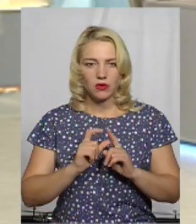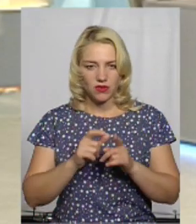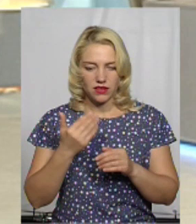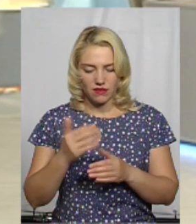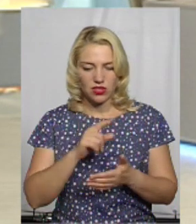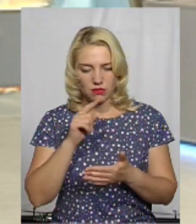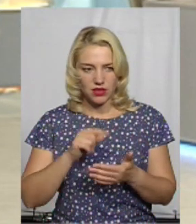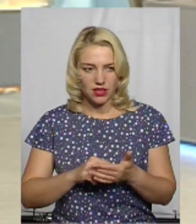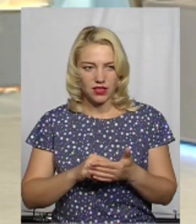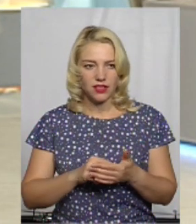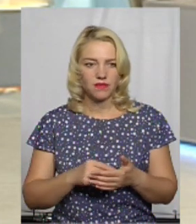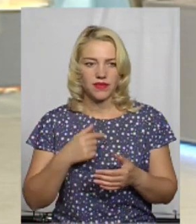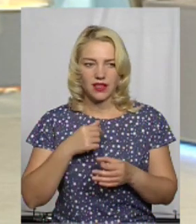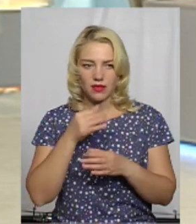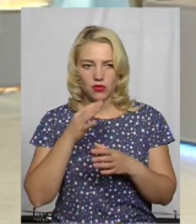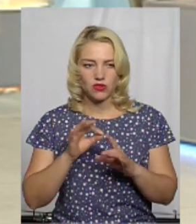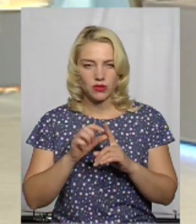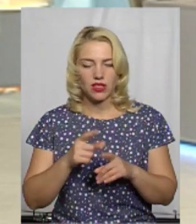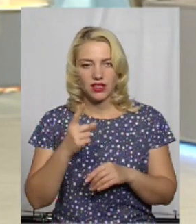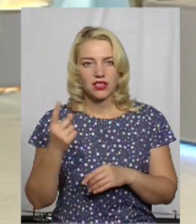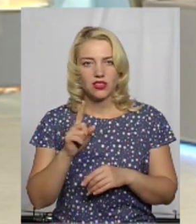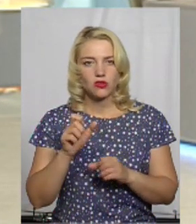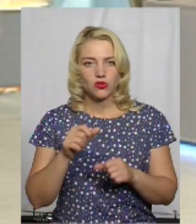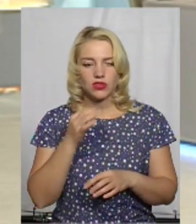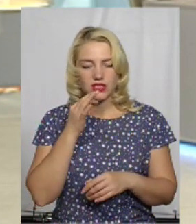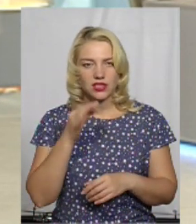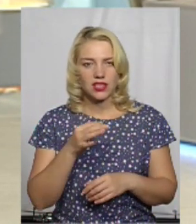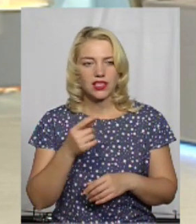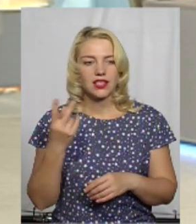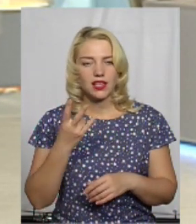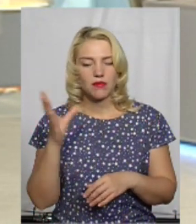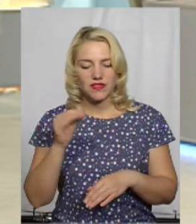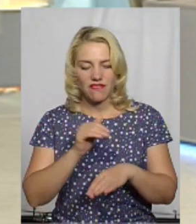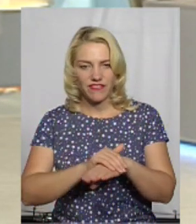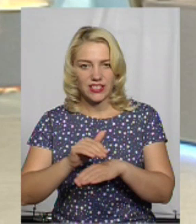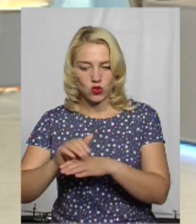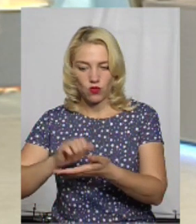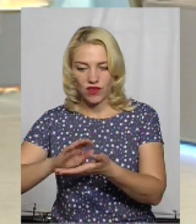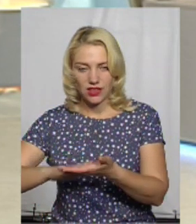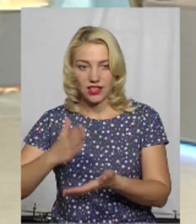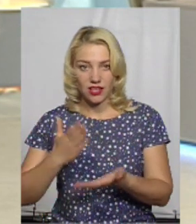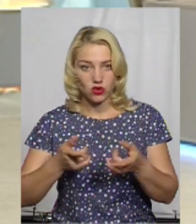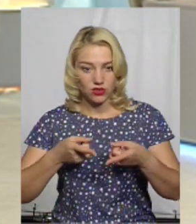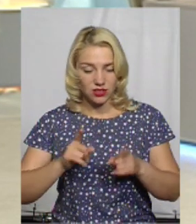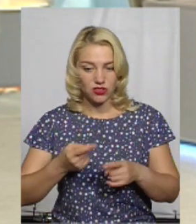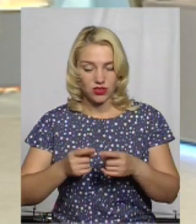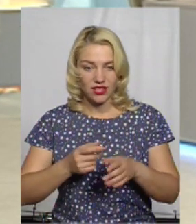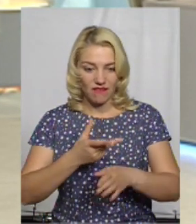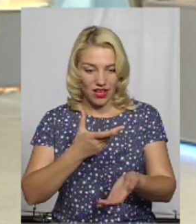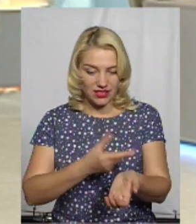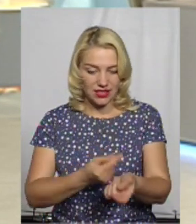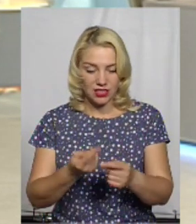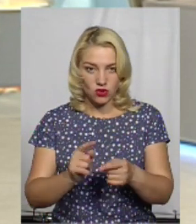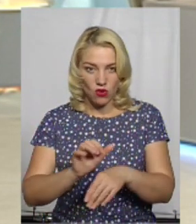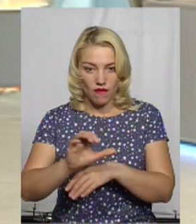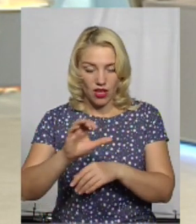можу сказати, чи захистити. Я вас зрозумію. Я єдине, що можу сказати, що треба все фіксувати. Якщо дійсно ось ця саме вакцина цього